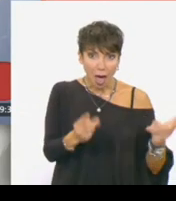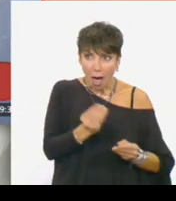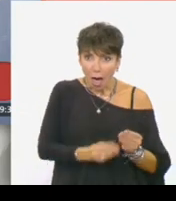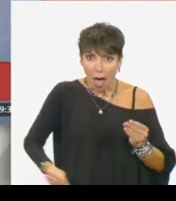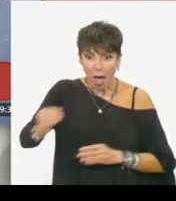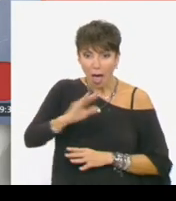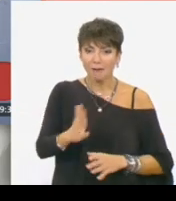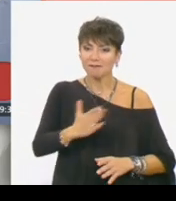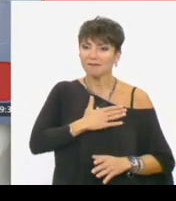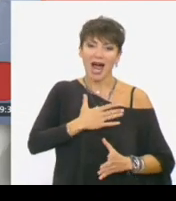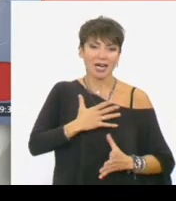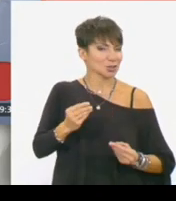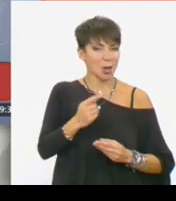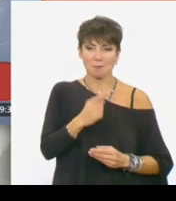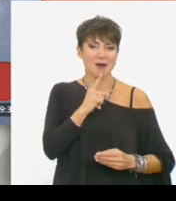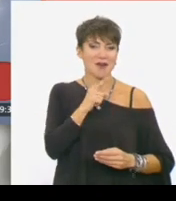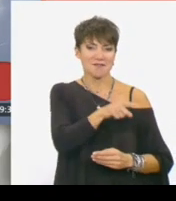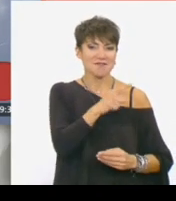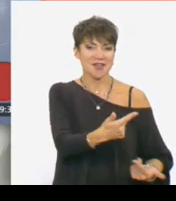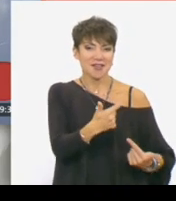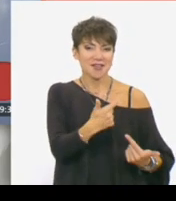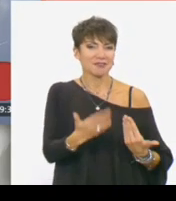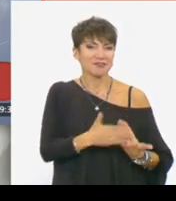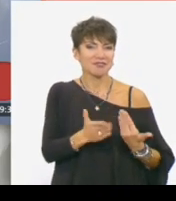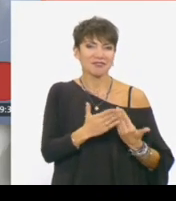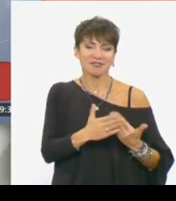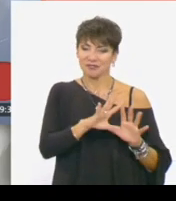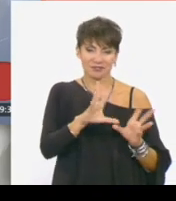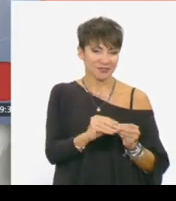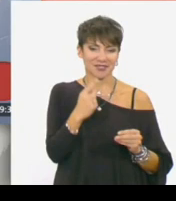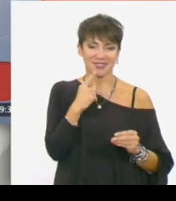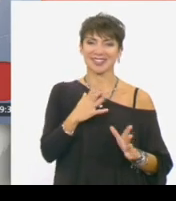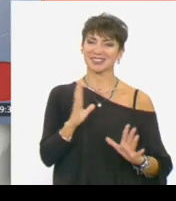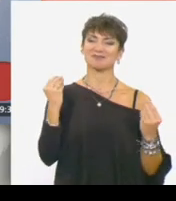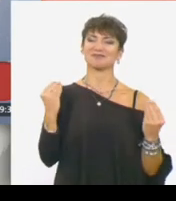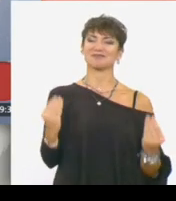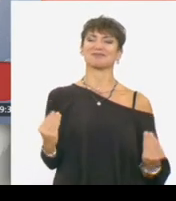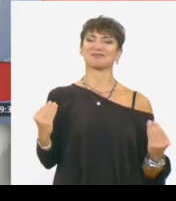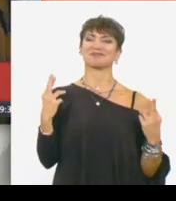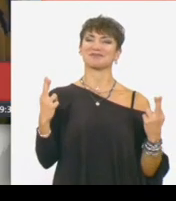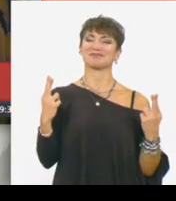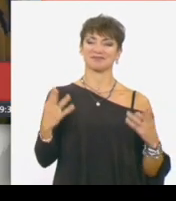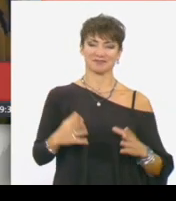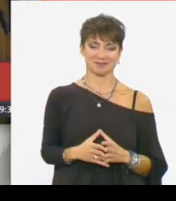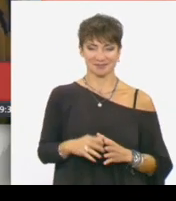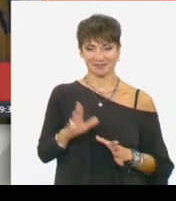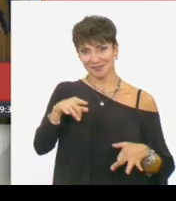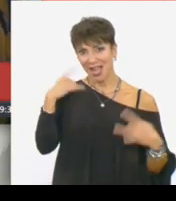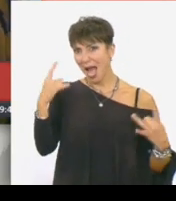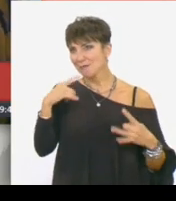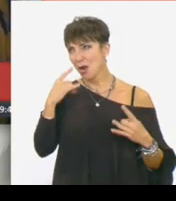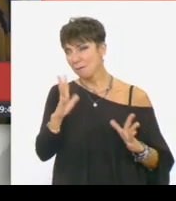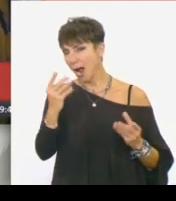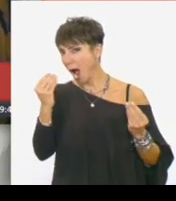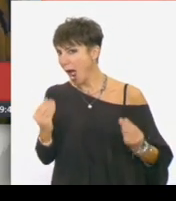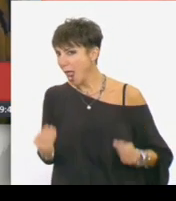συνθήκες. Ευχαριστούμε το πλήρωμα του ελικοπτέρου για την πολύτιμη βοήθειά τους. Η περιπέτεια είχε αίσιο τέλος. Τώρα χαμογελάμε γιατί πήγαν όλα